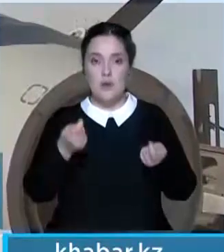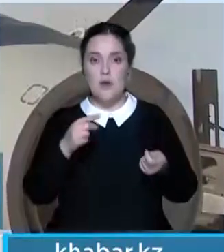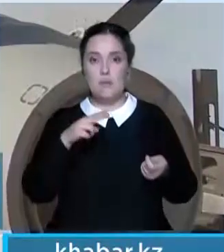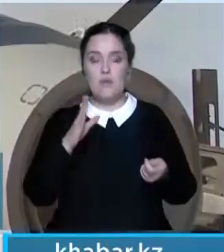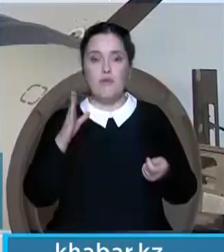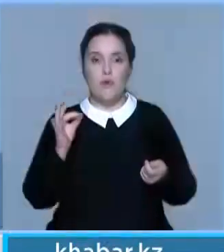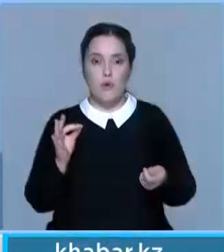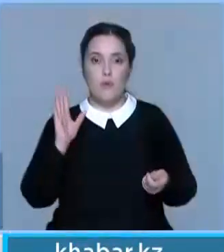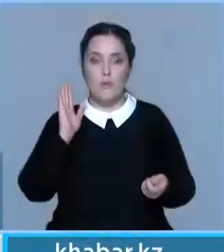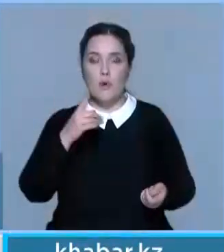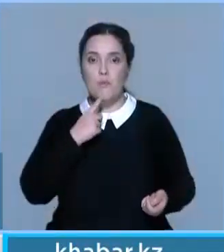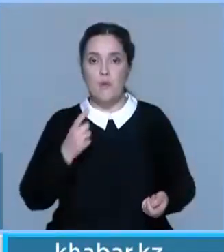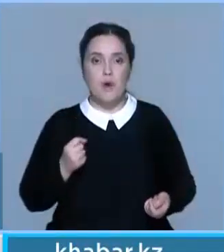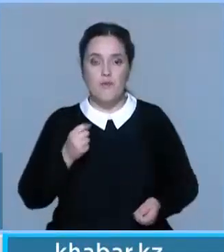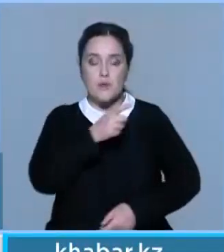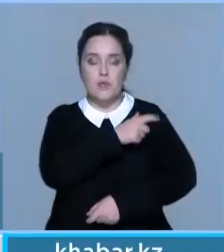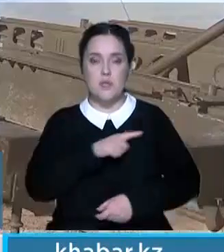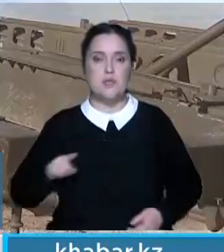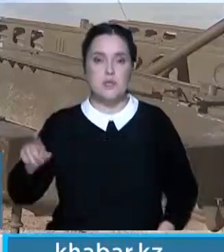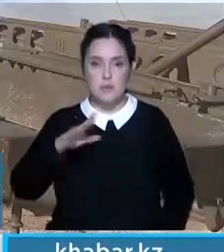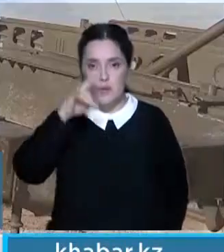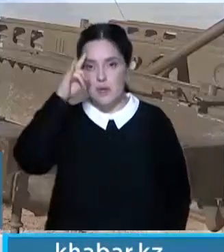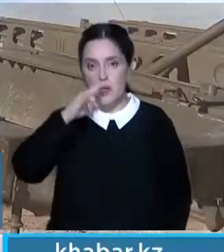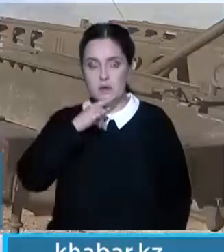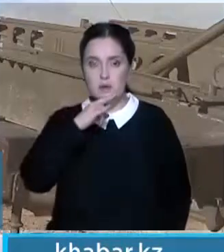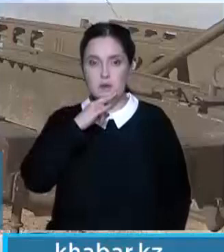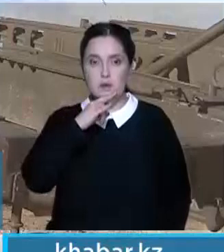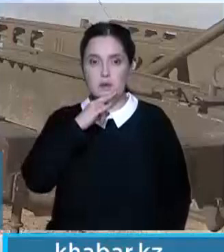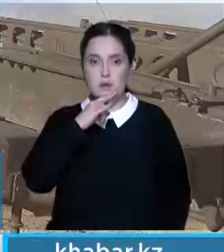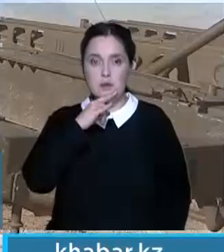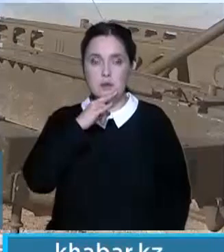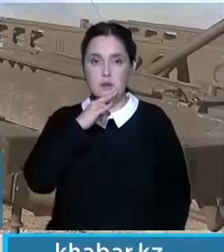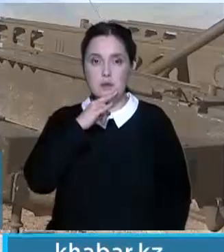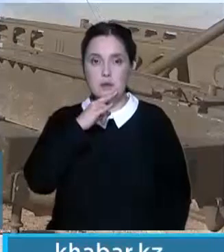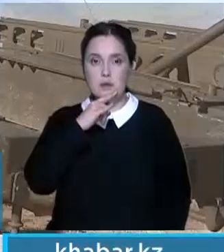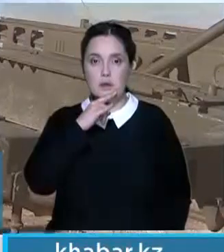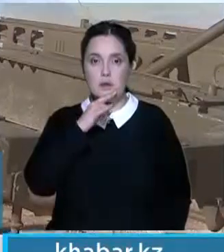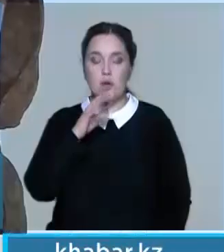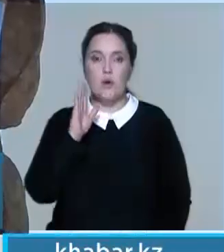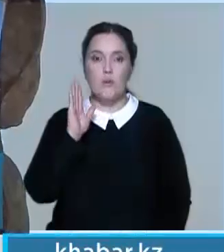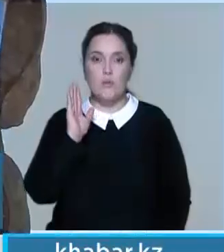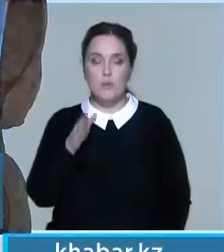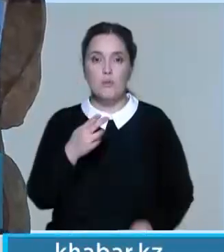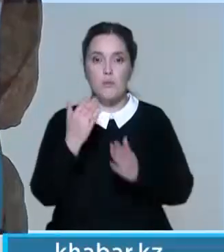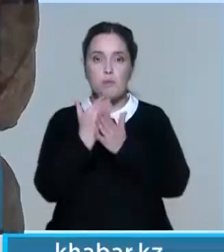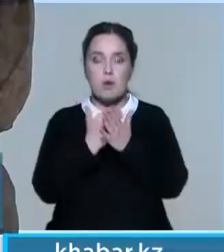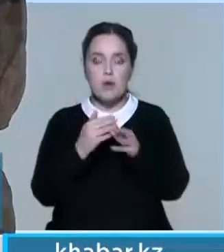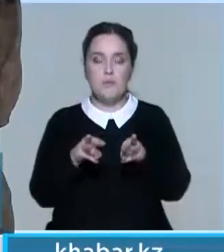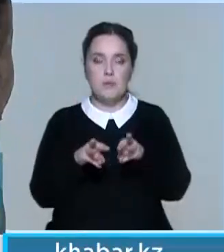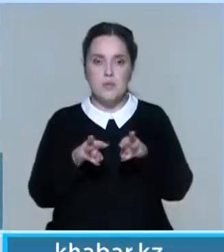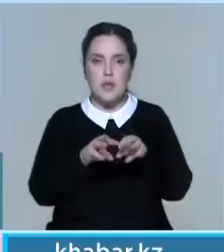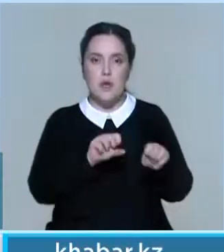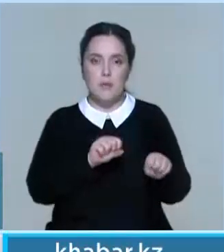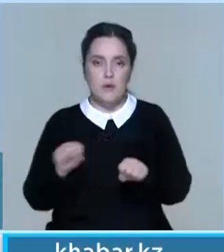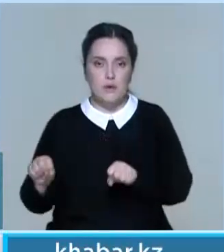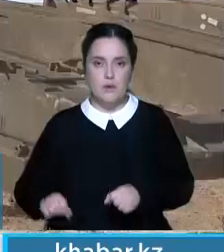Комплекс будет нести боевое дежурство на западе Казахстана. Вот в эксплуатацию модернизированной техники проводится в соответствии с программой Министерства обороны нашей